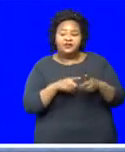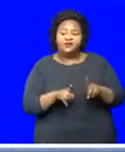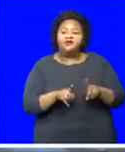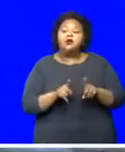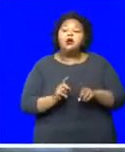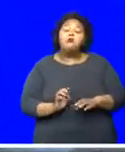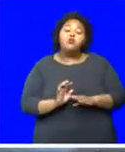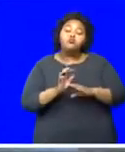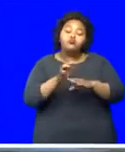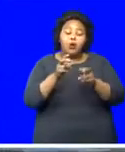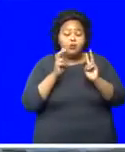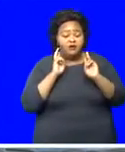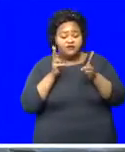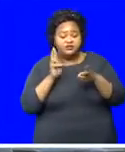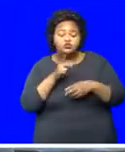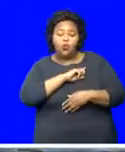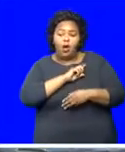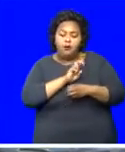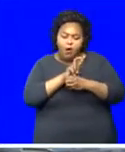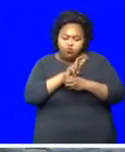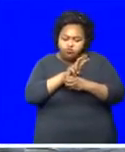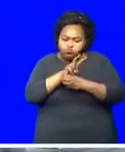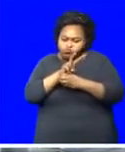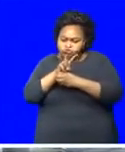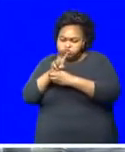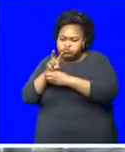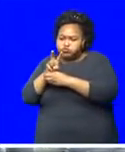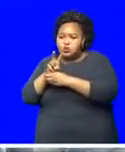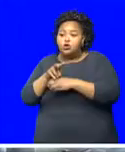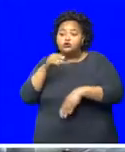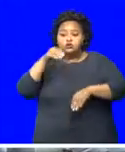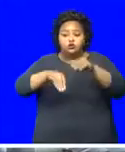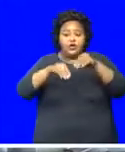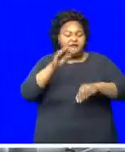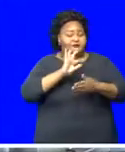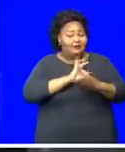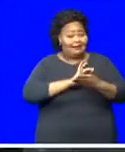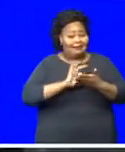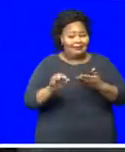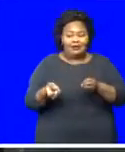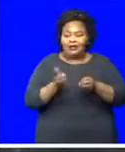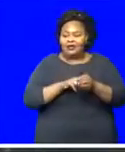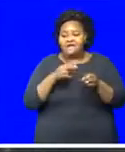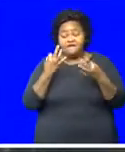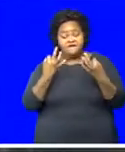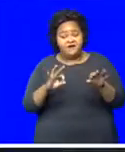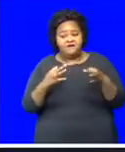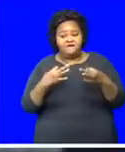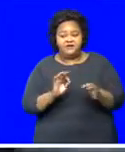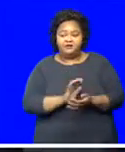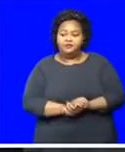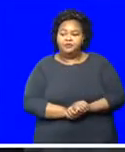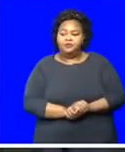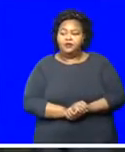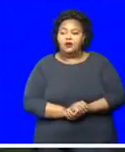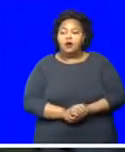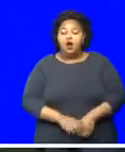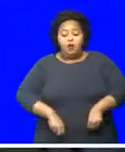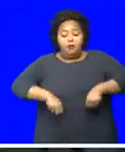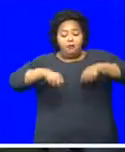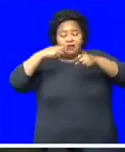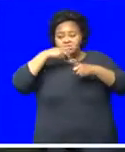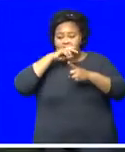lolukhetho kucinisekisa ukuthi lukhululekile futhi lwentelwa ebaleni Komshana walelibandla sabelo masuku